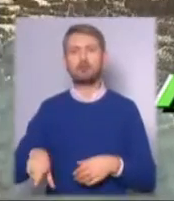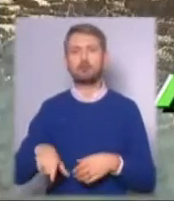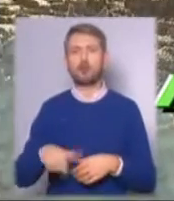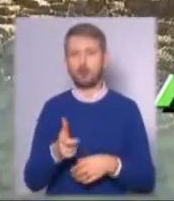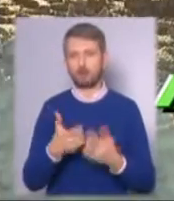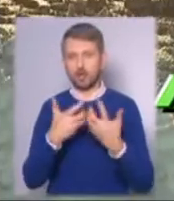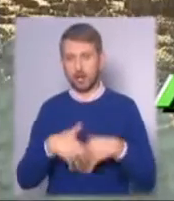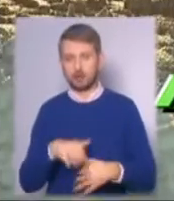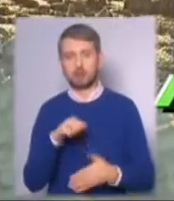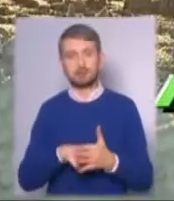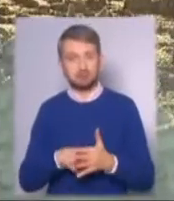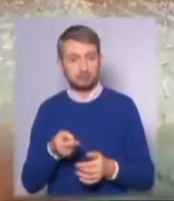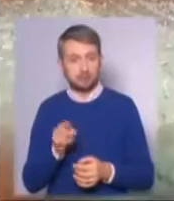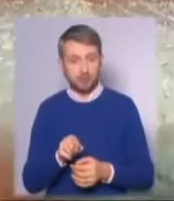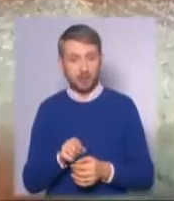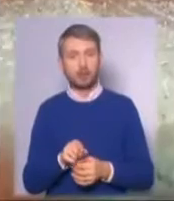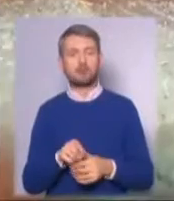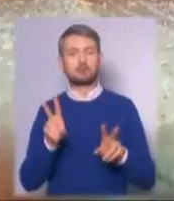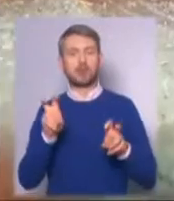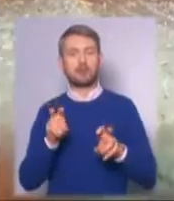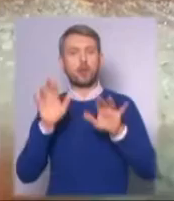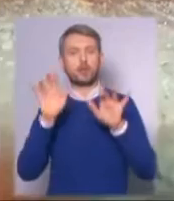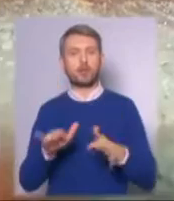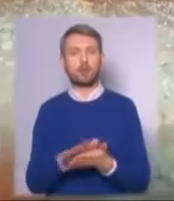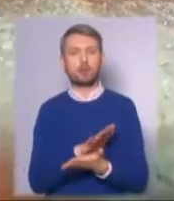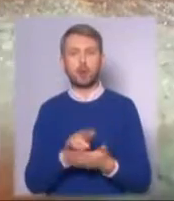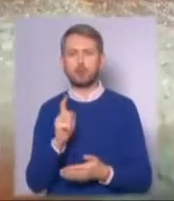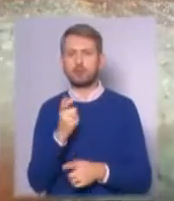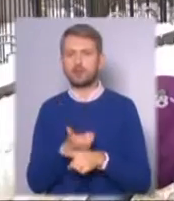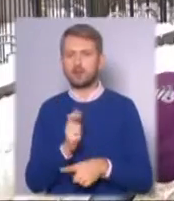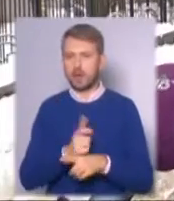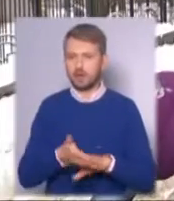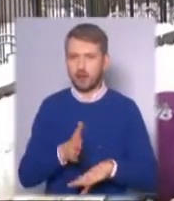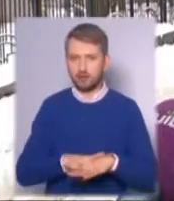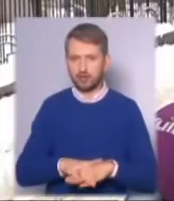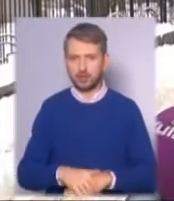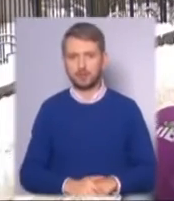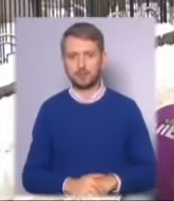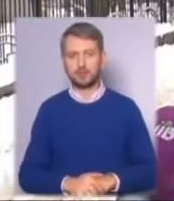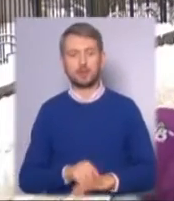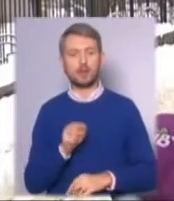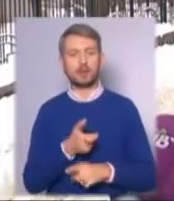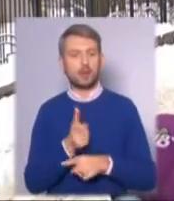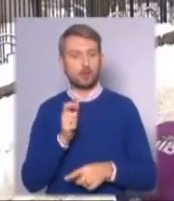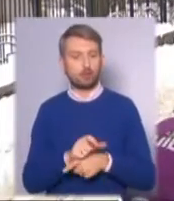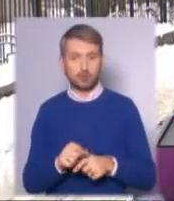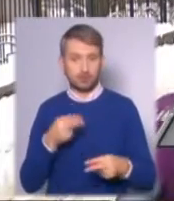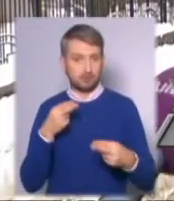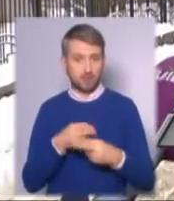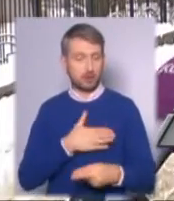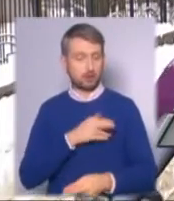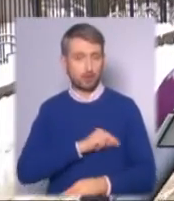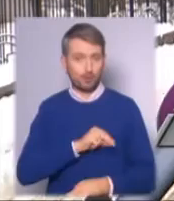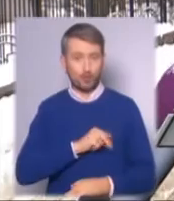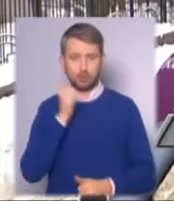такі незручності автодорівці називають це снігоприбирання одним із найтяжчих. Це дуже збиває нашу роботу, тому що